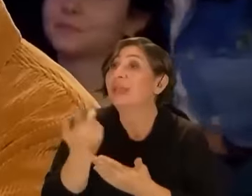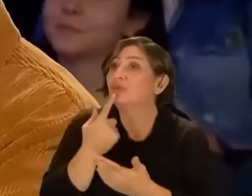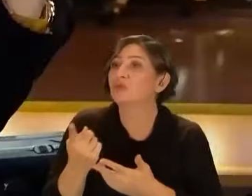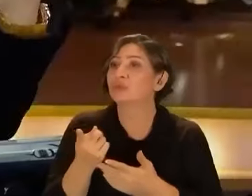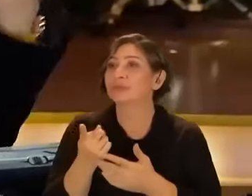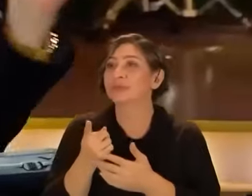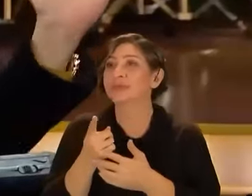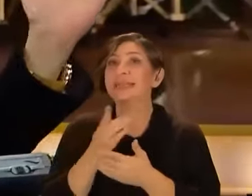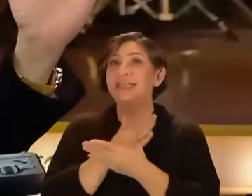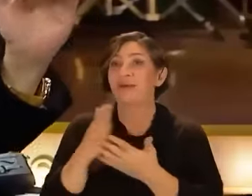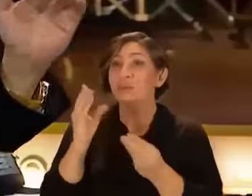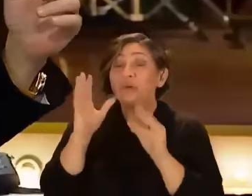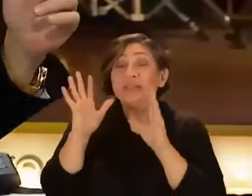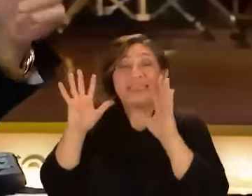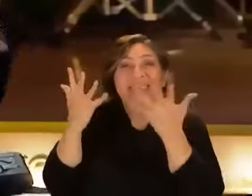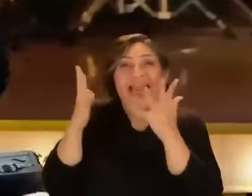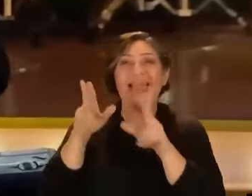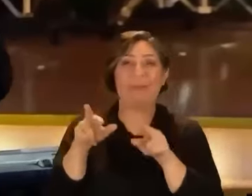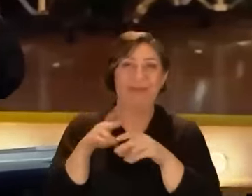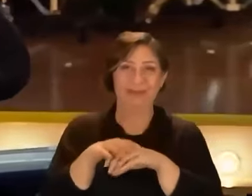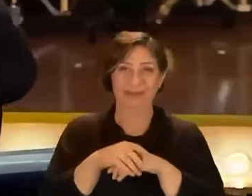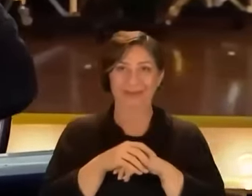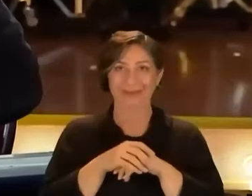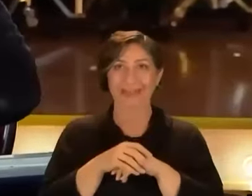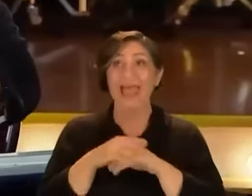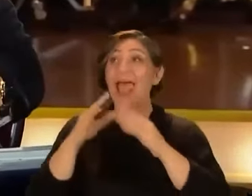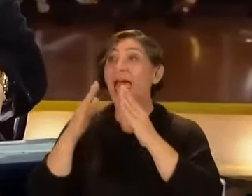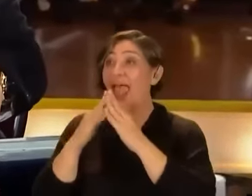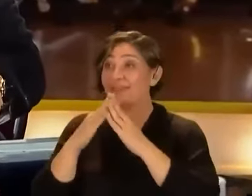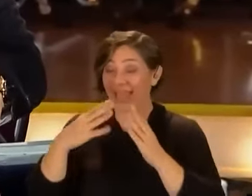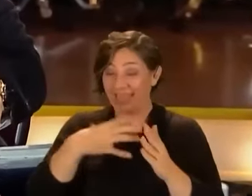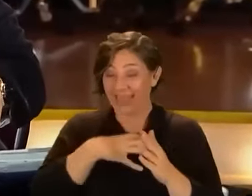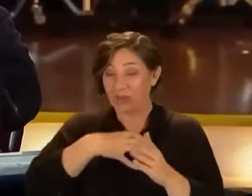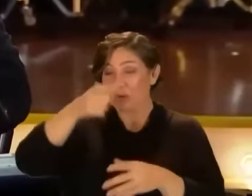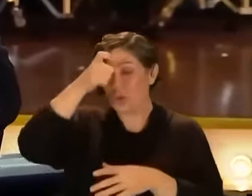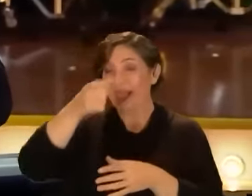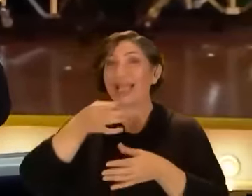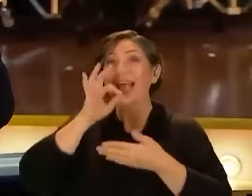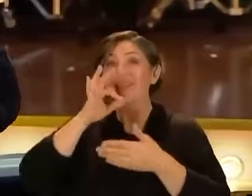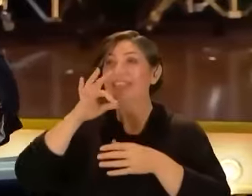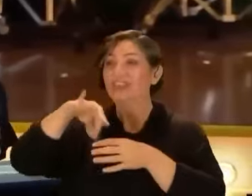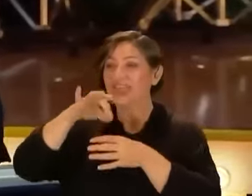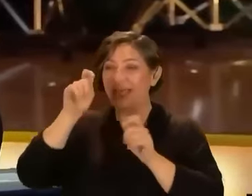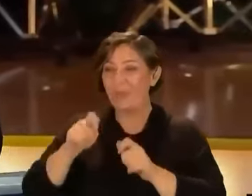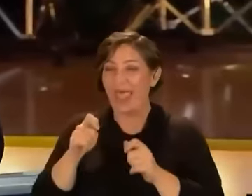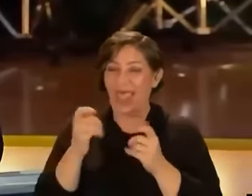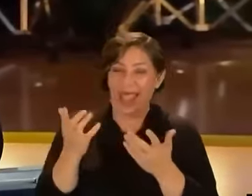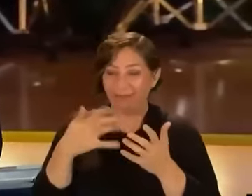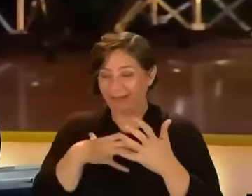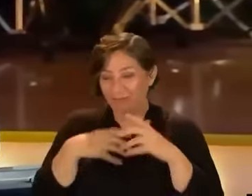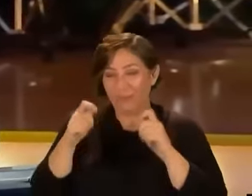acaba? Devamı çok çılgın. Bakalım. Evet. Evde kendine Türk kahvesi, çay yapan Emir'e dönüyorum.